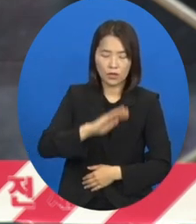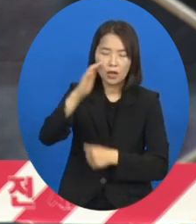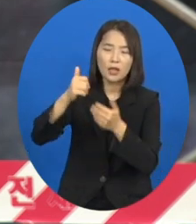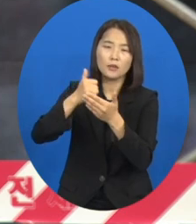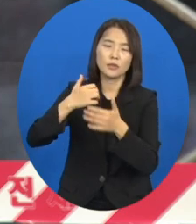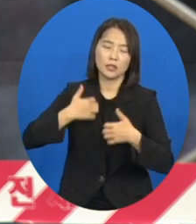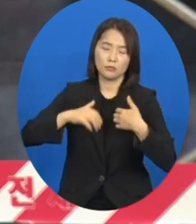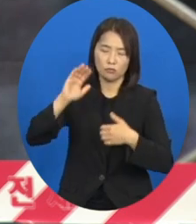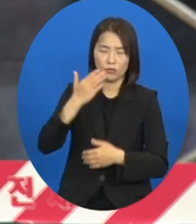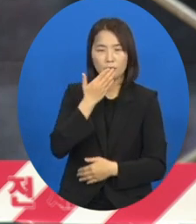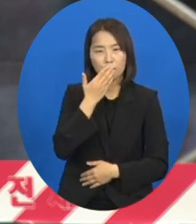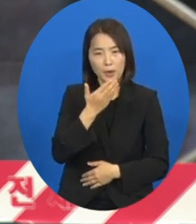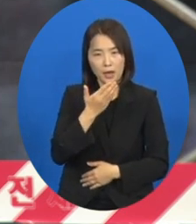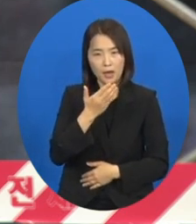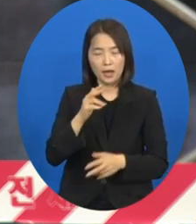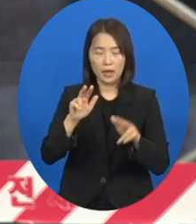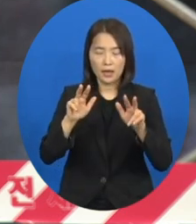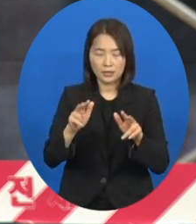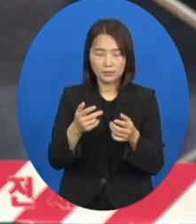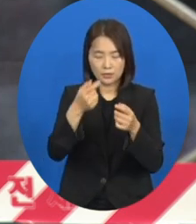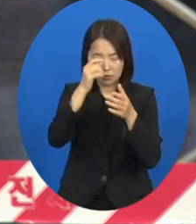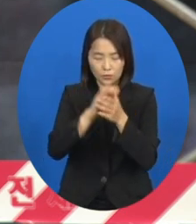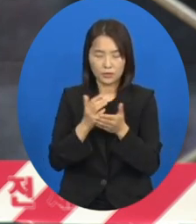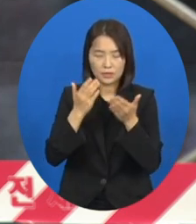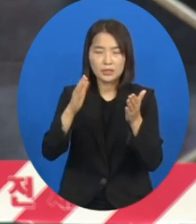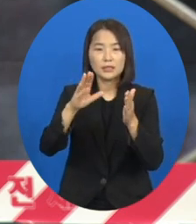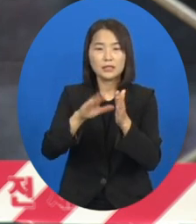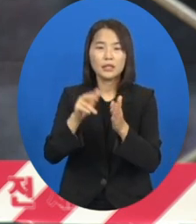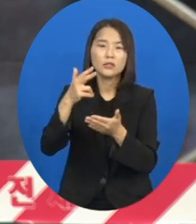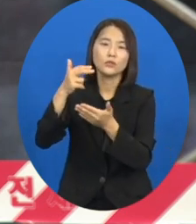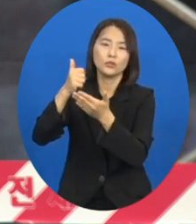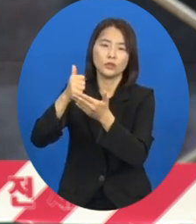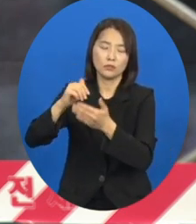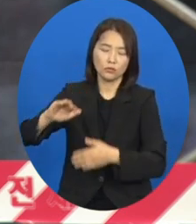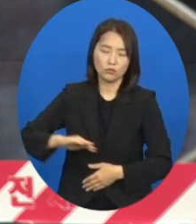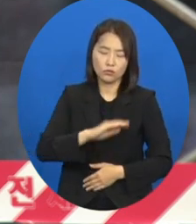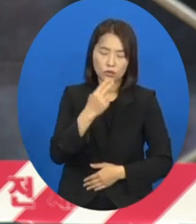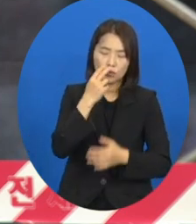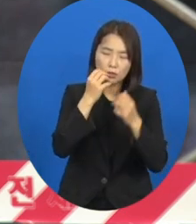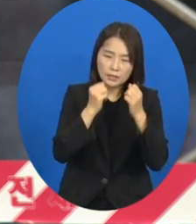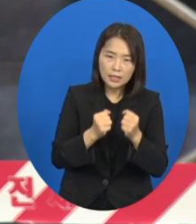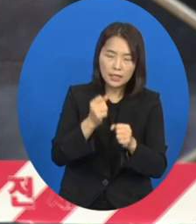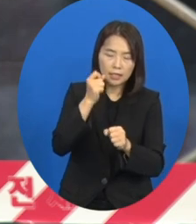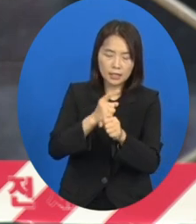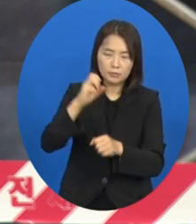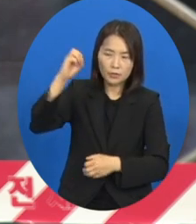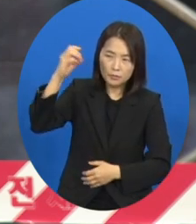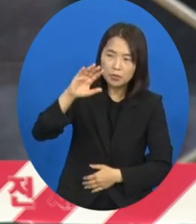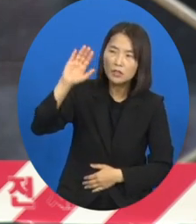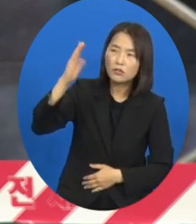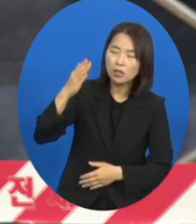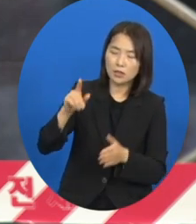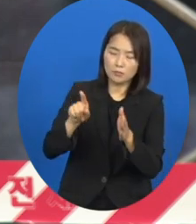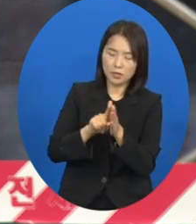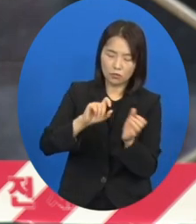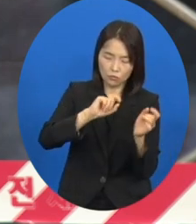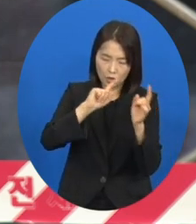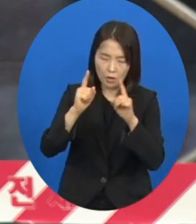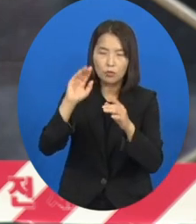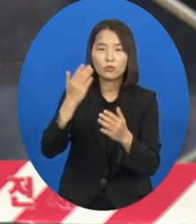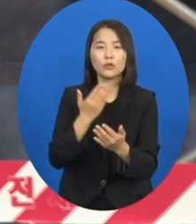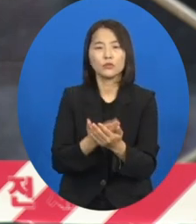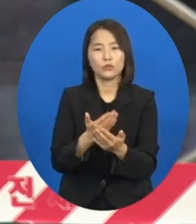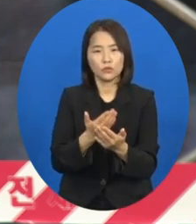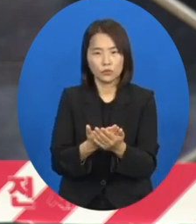될 수 있습니다. 이 시간 이렇게 기도할 때 주님 우리의 존재가 이미 빛이 되었다라는 믿음이 회복되게 하여